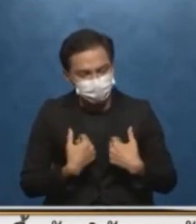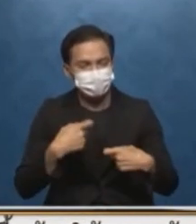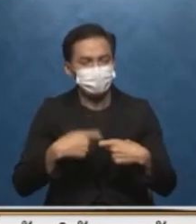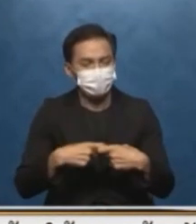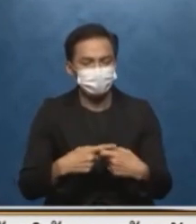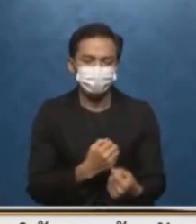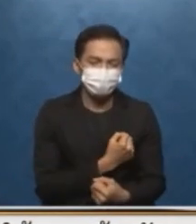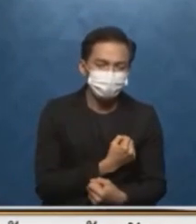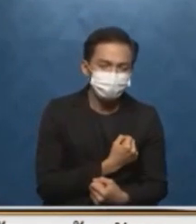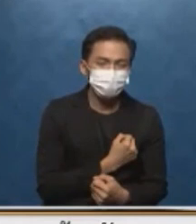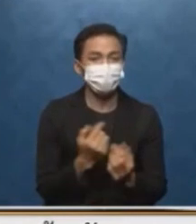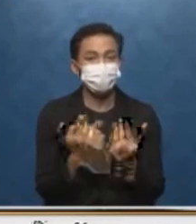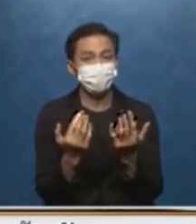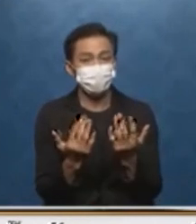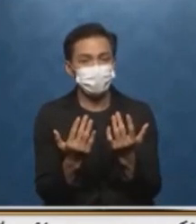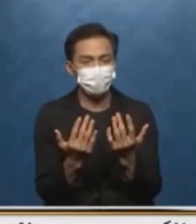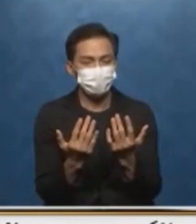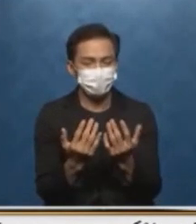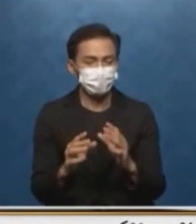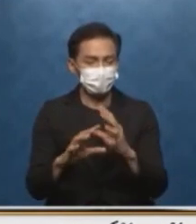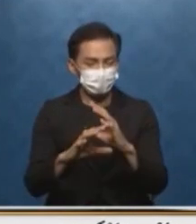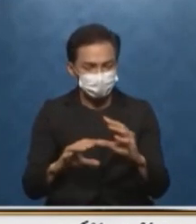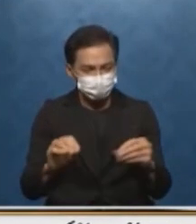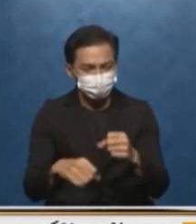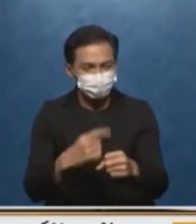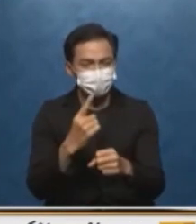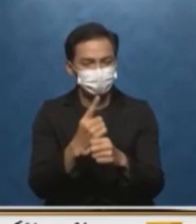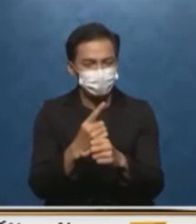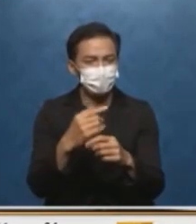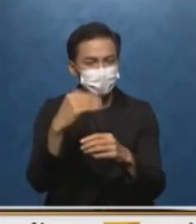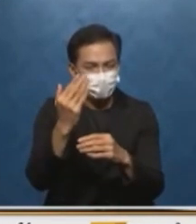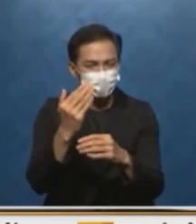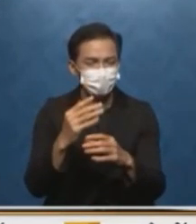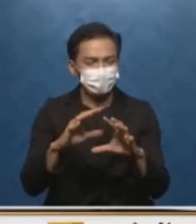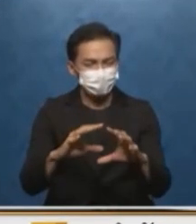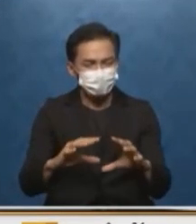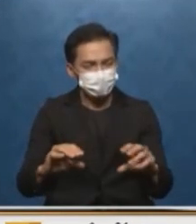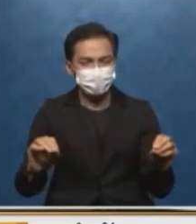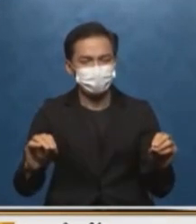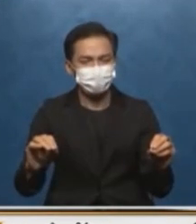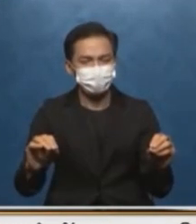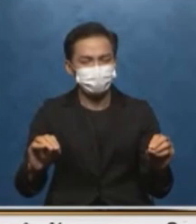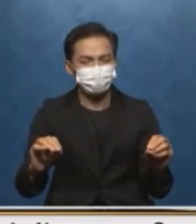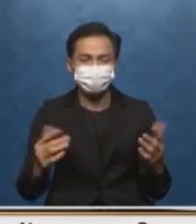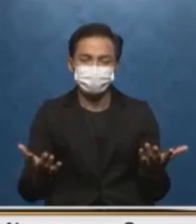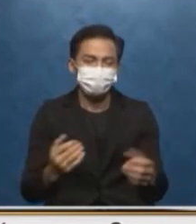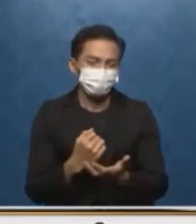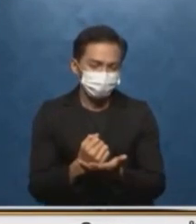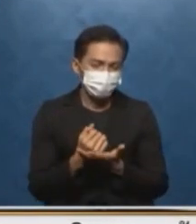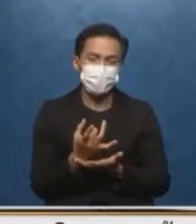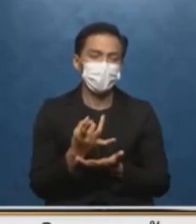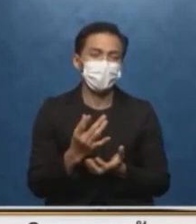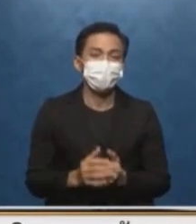ให้วันที่ทุกอย่างจะคลี่คลายลงปีกว่าๆมันทำอะไรได้บ้างรัฐบาล